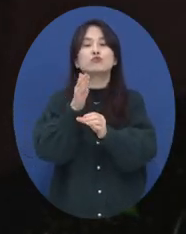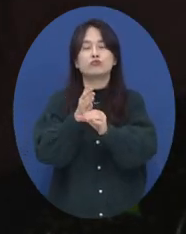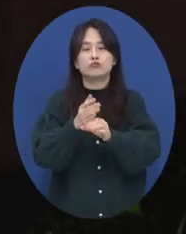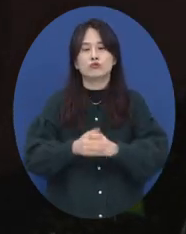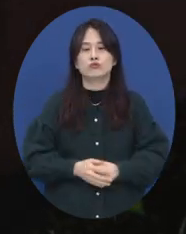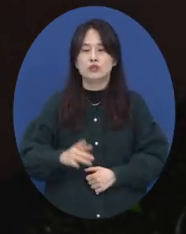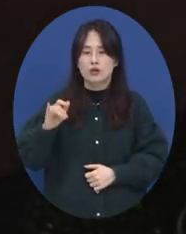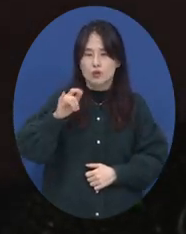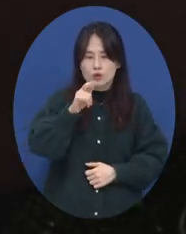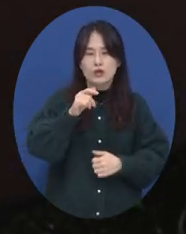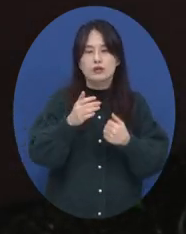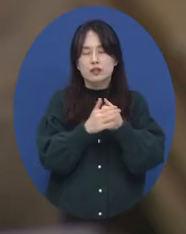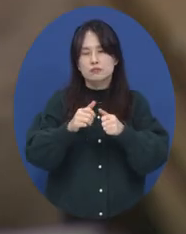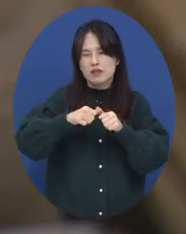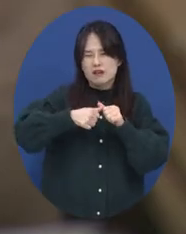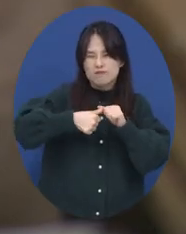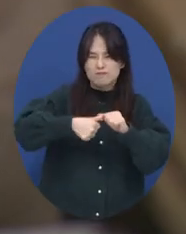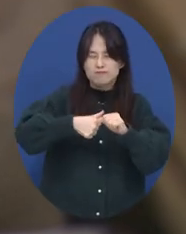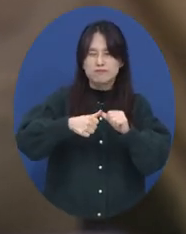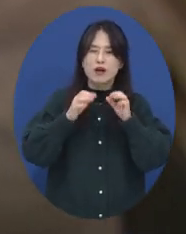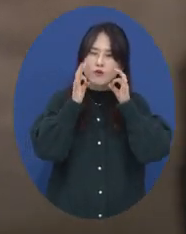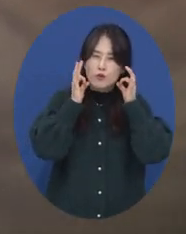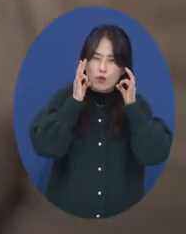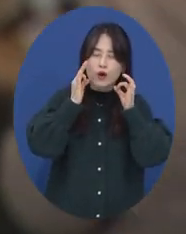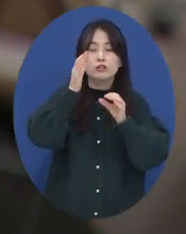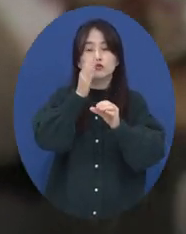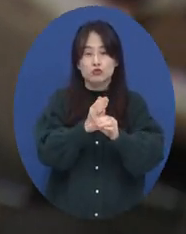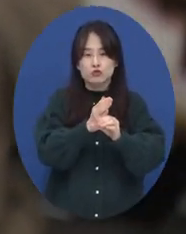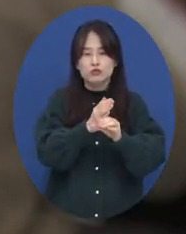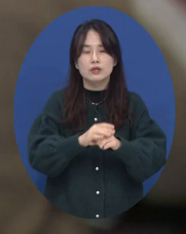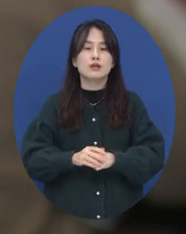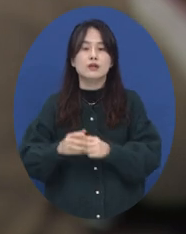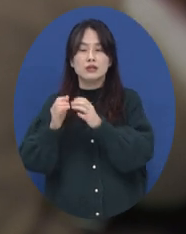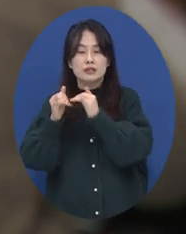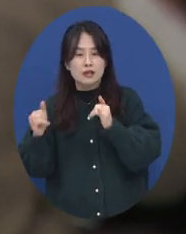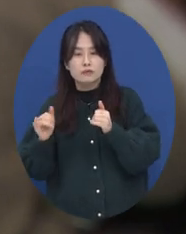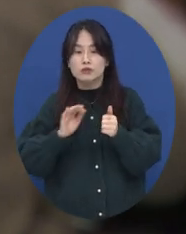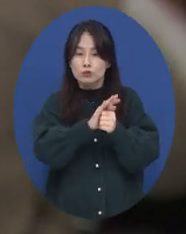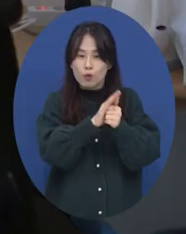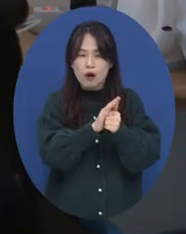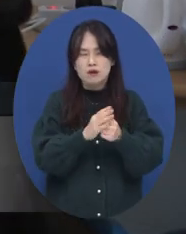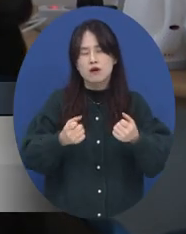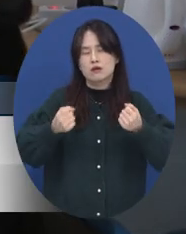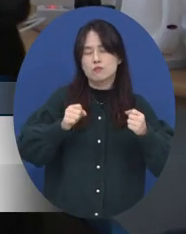코로나19와 사투를 벌이고 있는 현장에선 시민들의 이런 격려가 작지만 큰 힘이 됩니다.